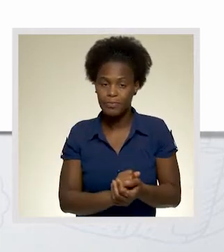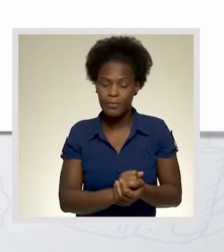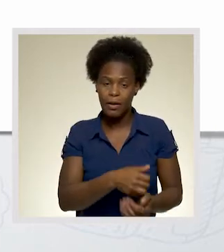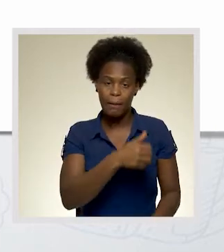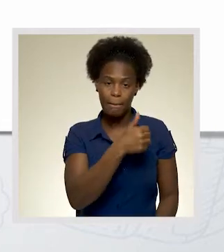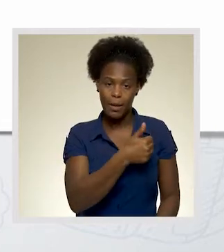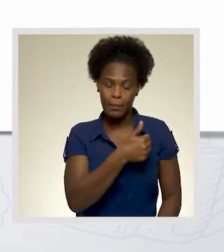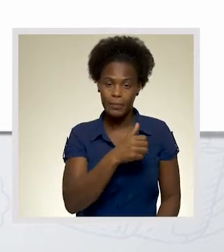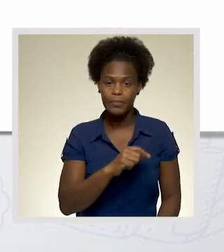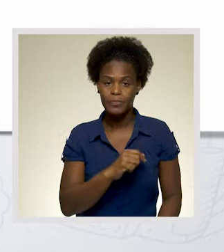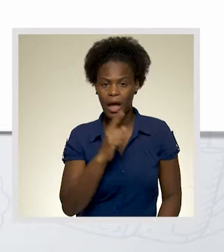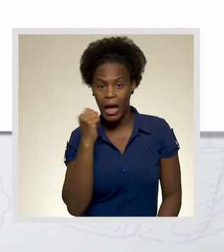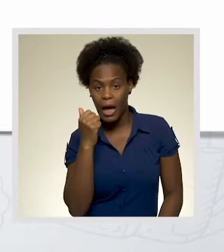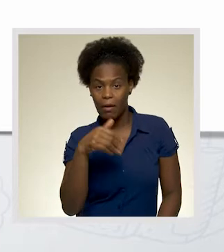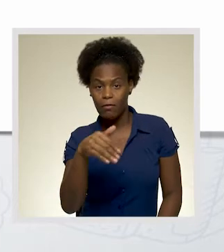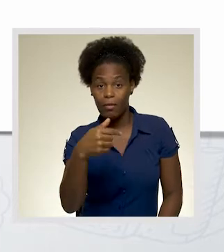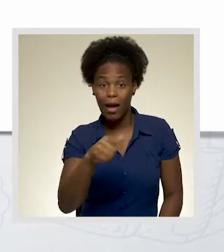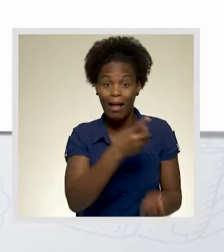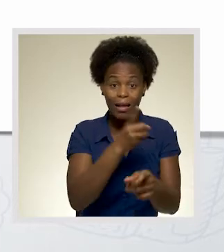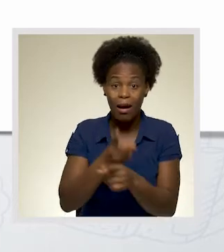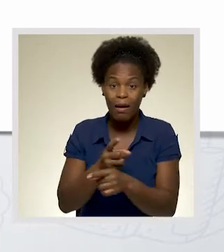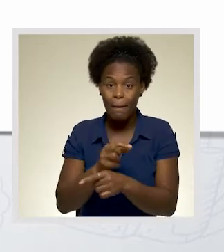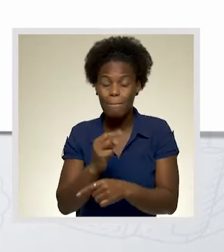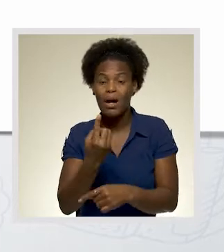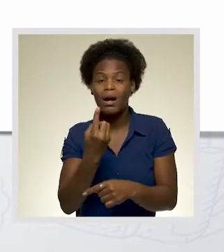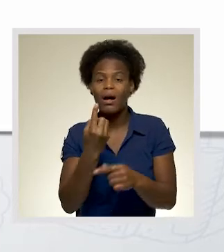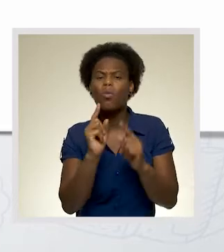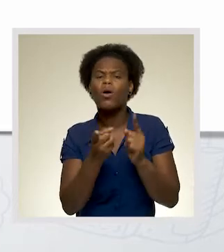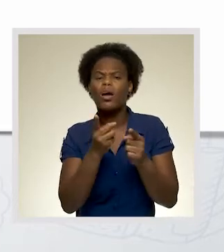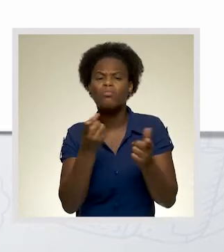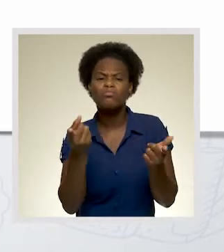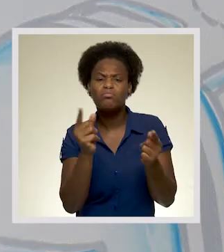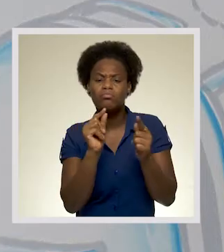B. Ils ont été attaqués par.